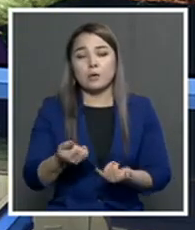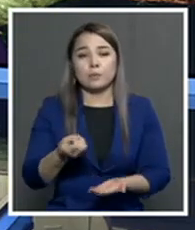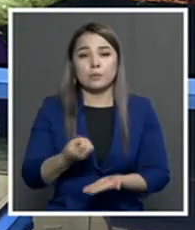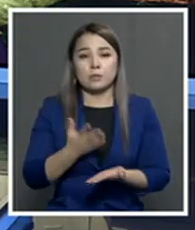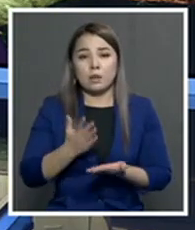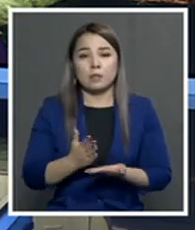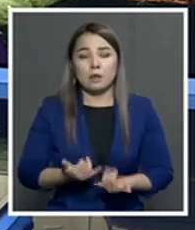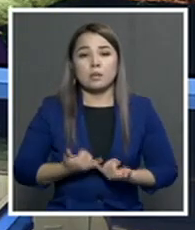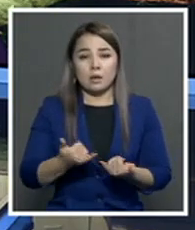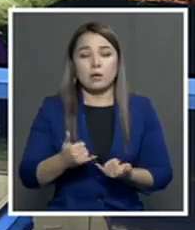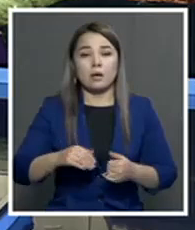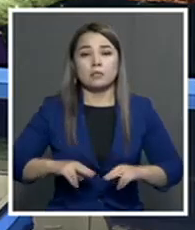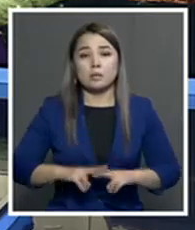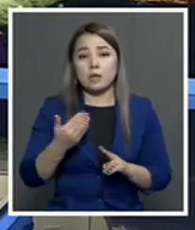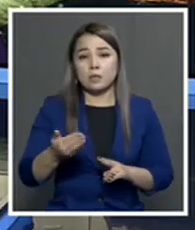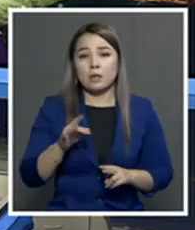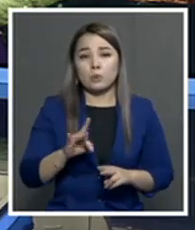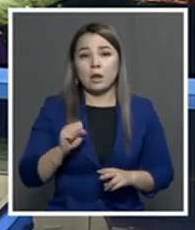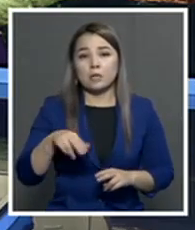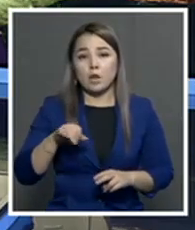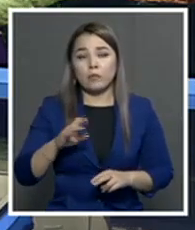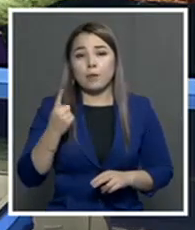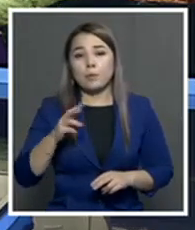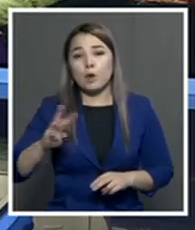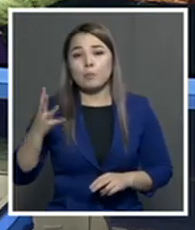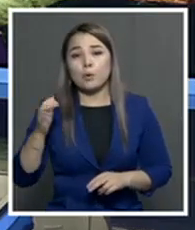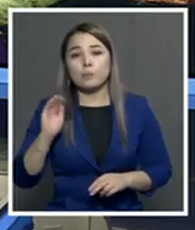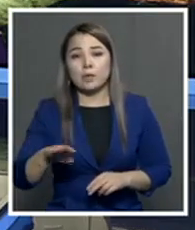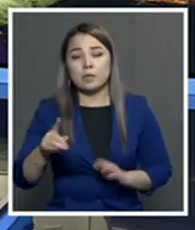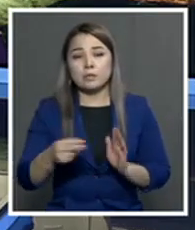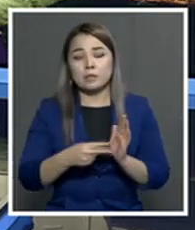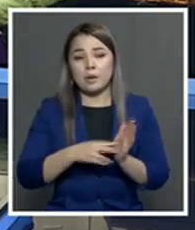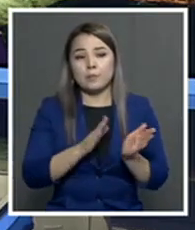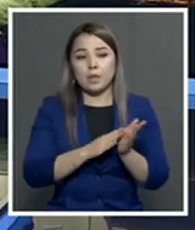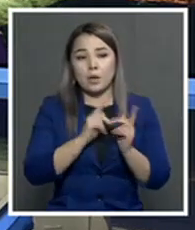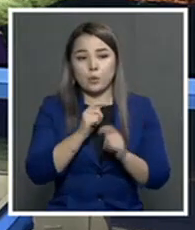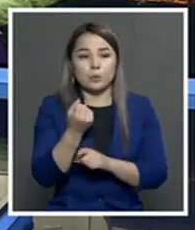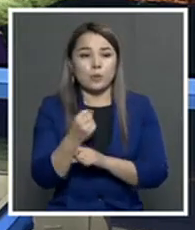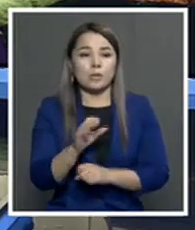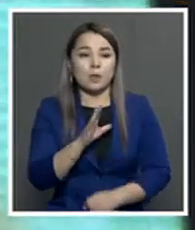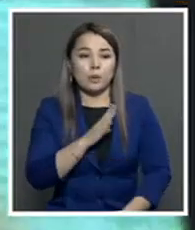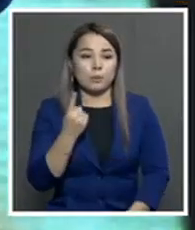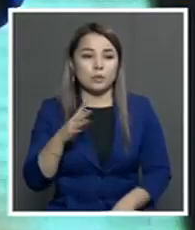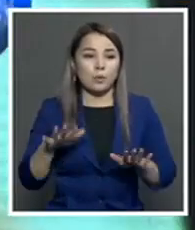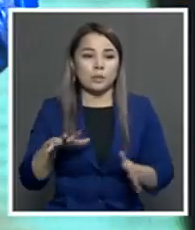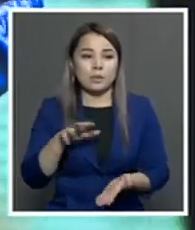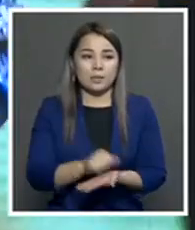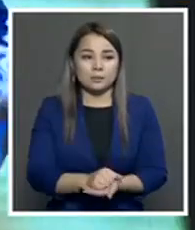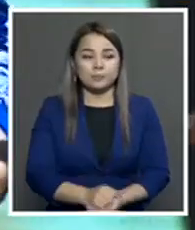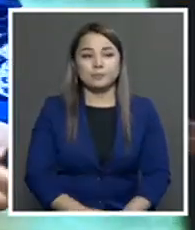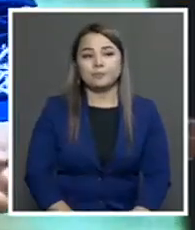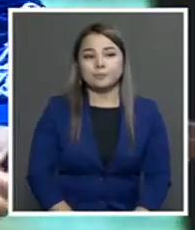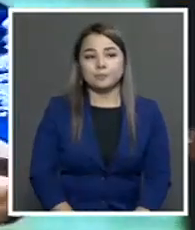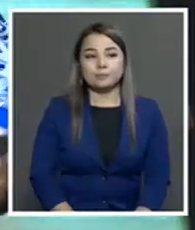елордалық ақын Рауан Қайдаров иеленді. Оған 1 миллион 500 мың теңге ақшалай сыйақы берілді. Тек